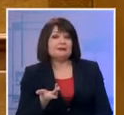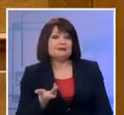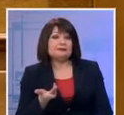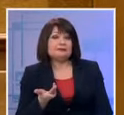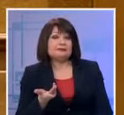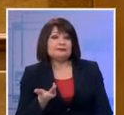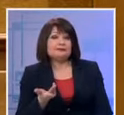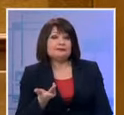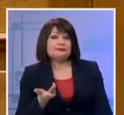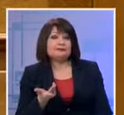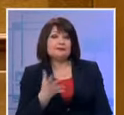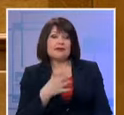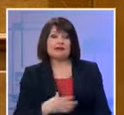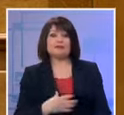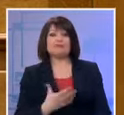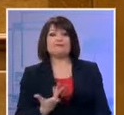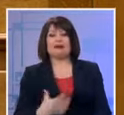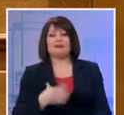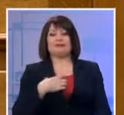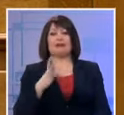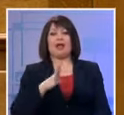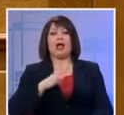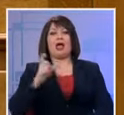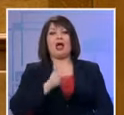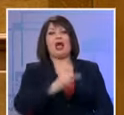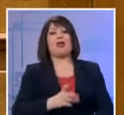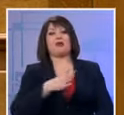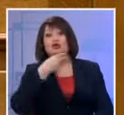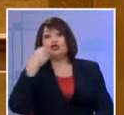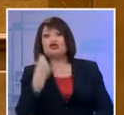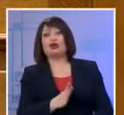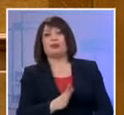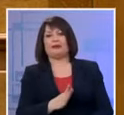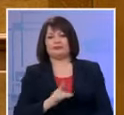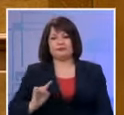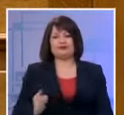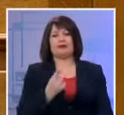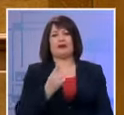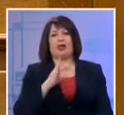να φύγετε και ανθρώπους που δεν θα έπρεπε να το κάνετε. Την ντροπή σας.